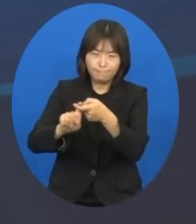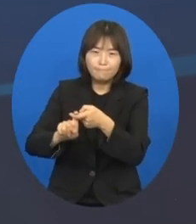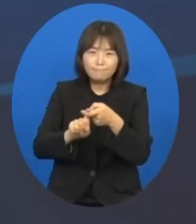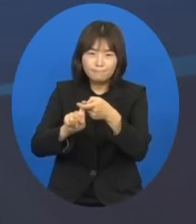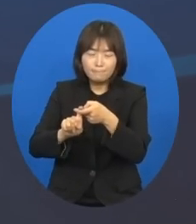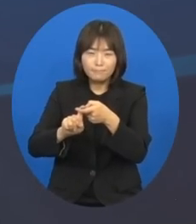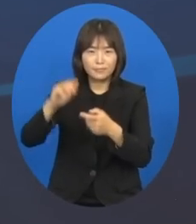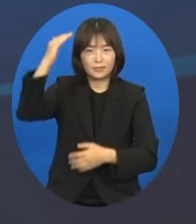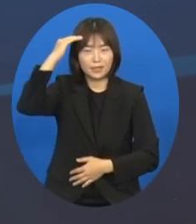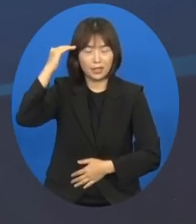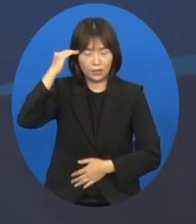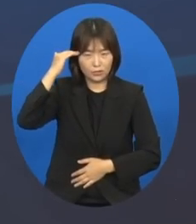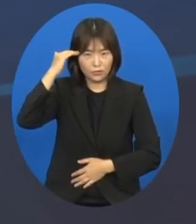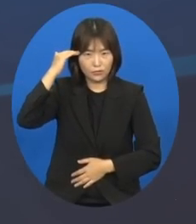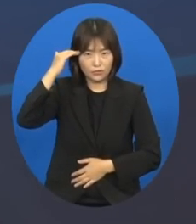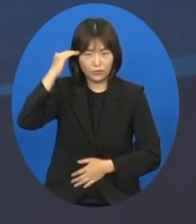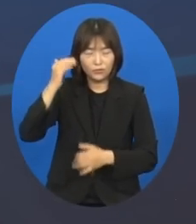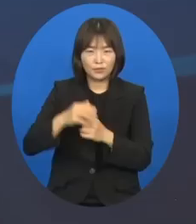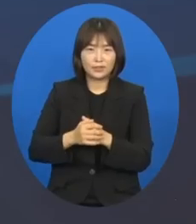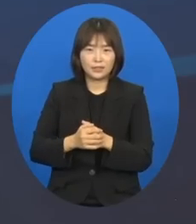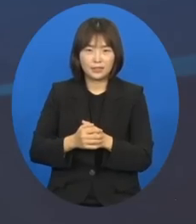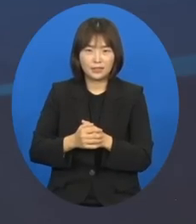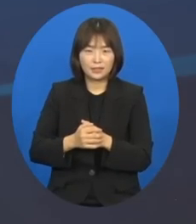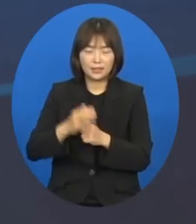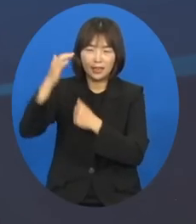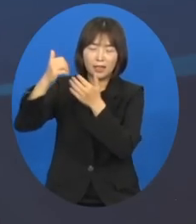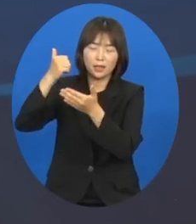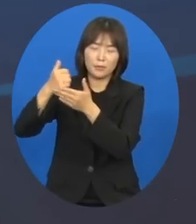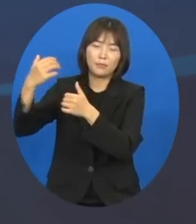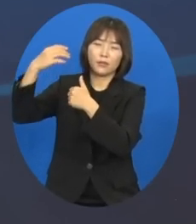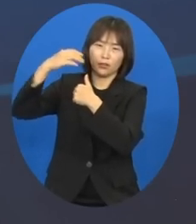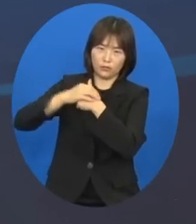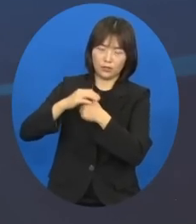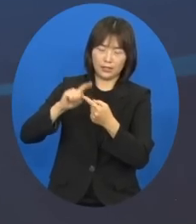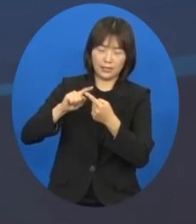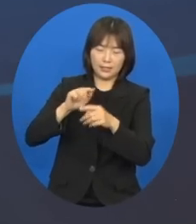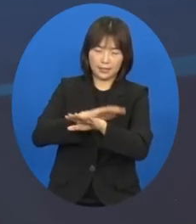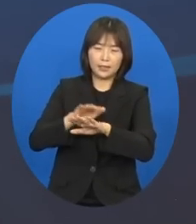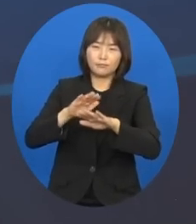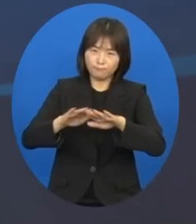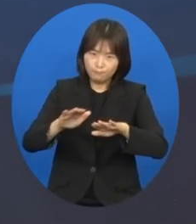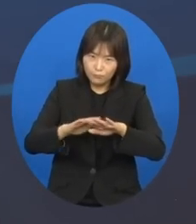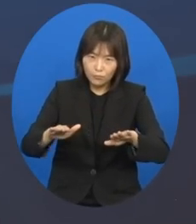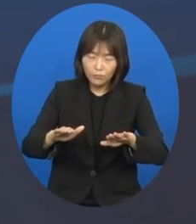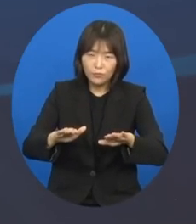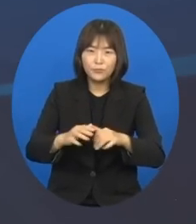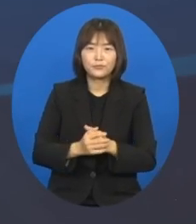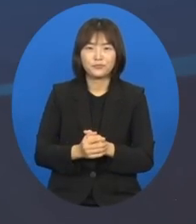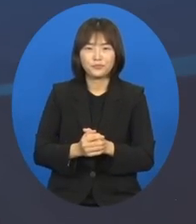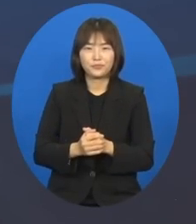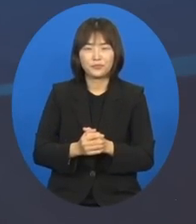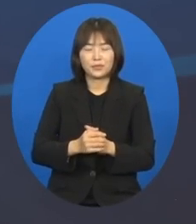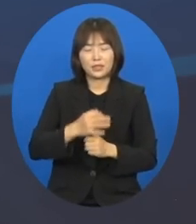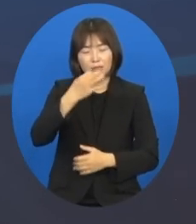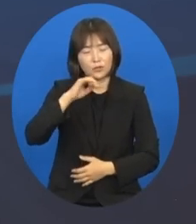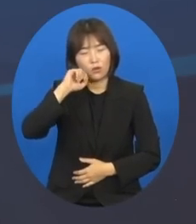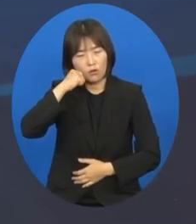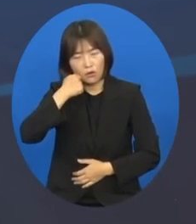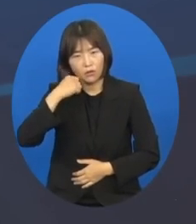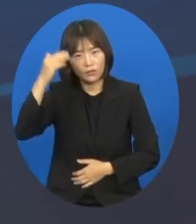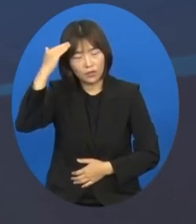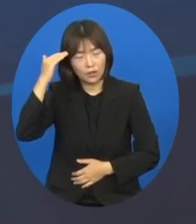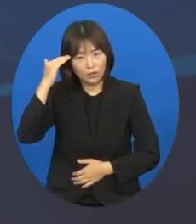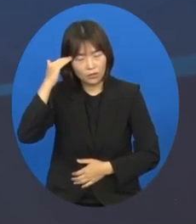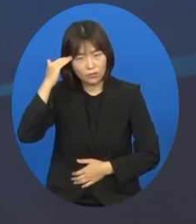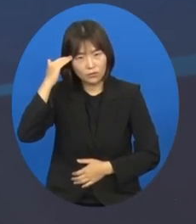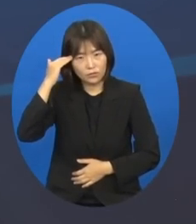대한민국에 또 작은 숙제라도 하나님 맡겨 주신 거 있다면 잘 풀어나가서 많이 힘들어하고 고전하고 있는 대한민국